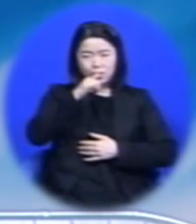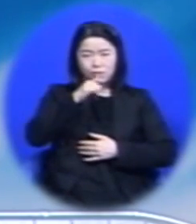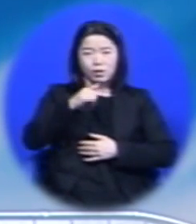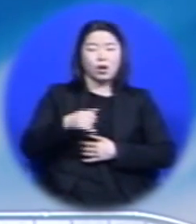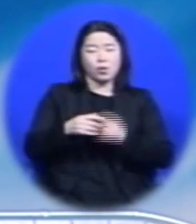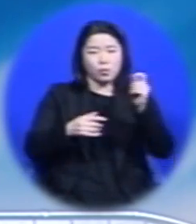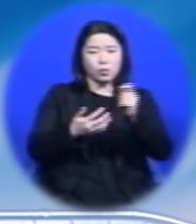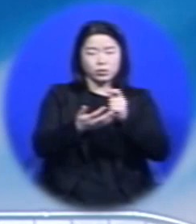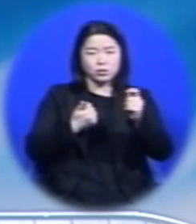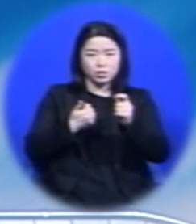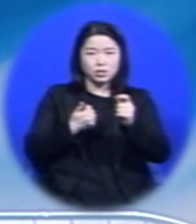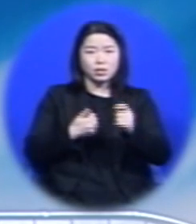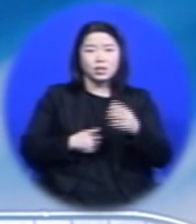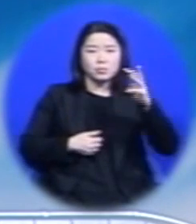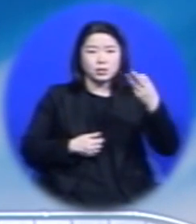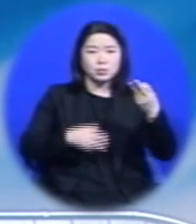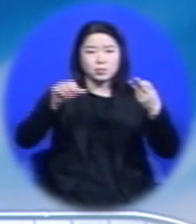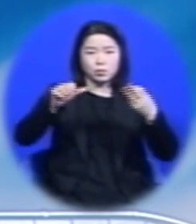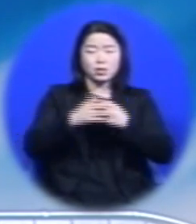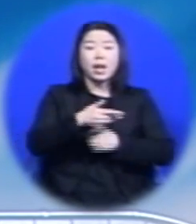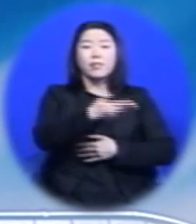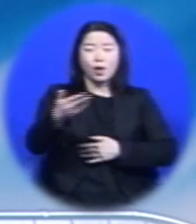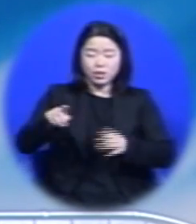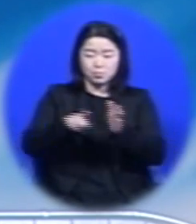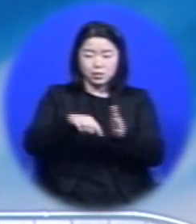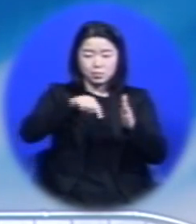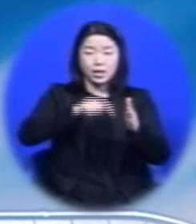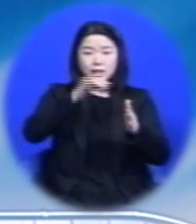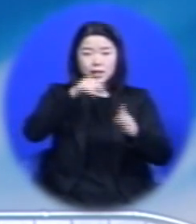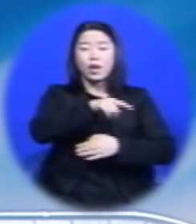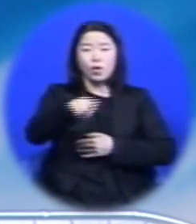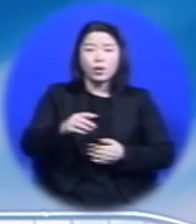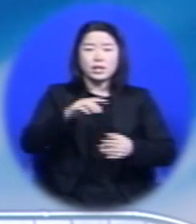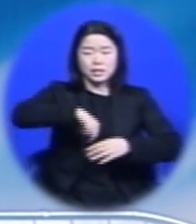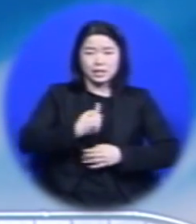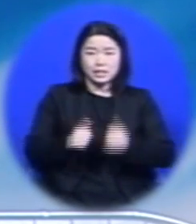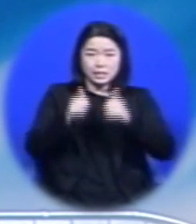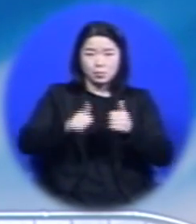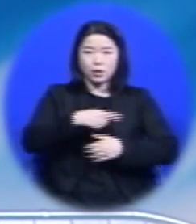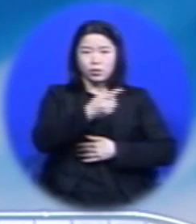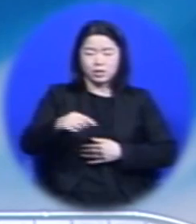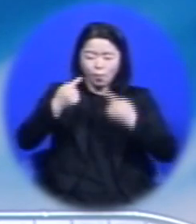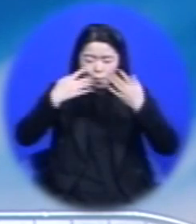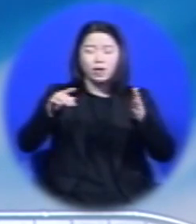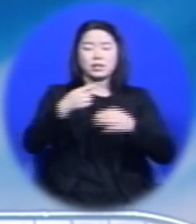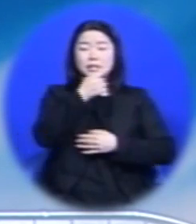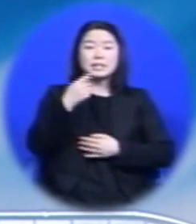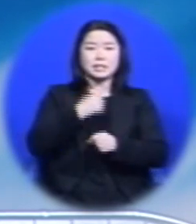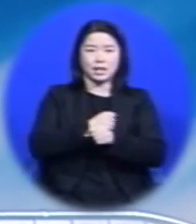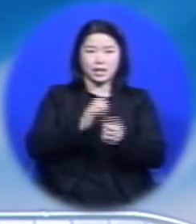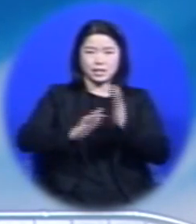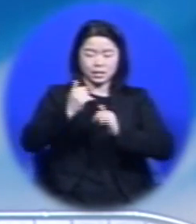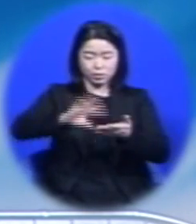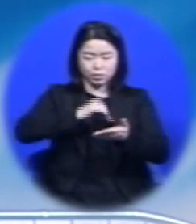13장 5절에 너희는 믿음 안에 있는가 너희 자신을 시험하고 너희 자신을 확정하라 예수 그리스도께서